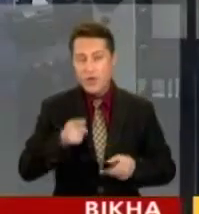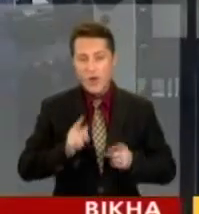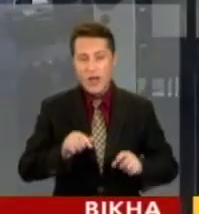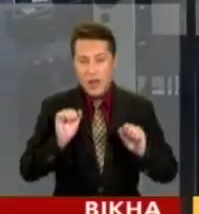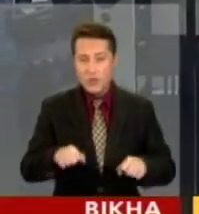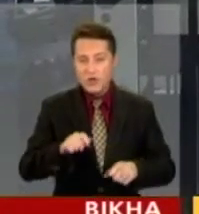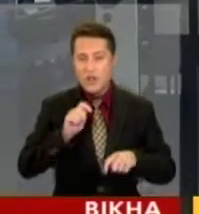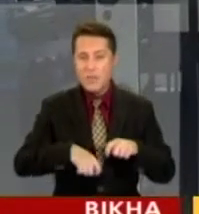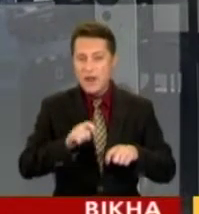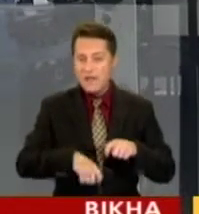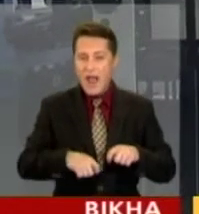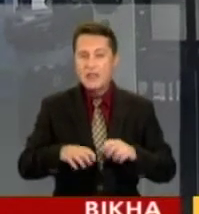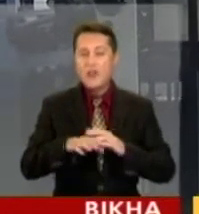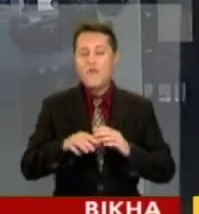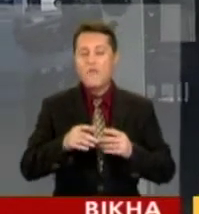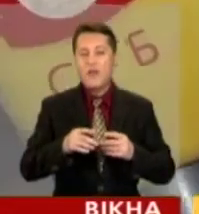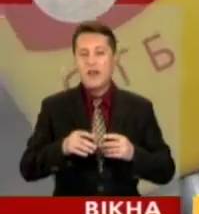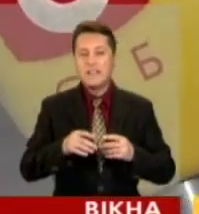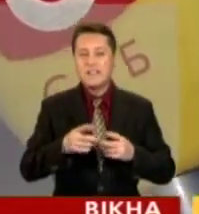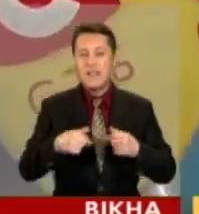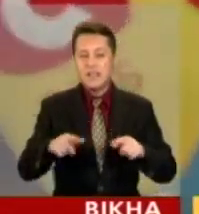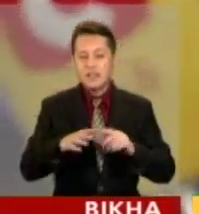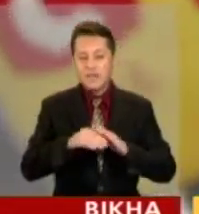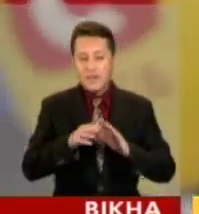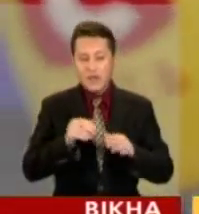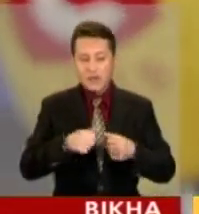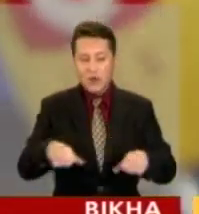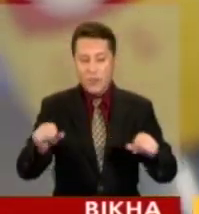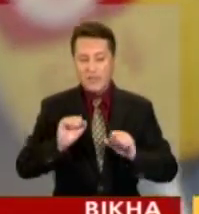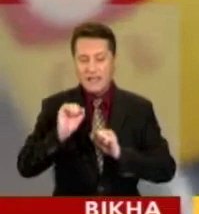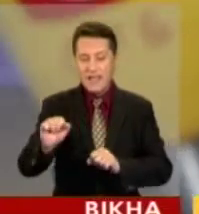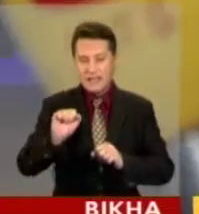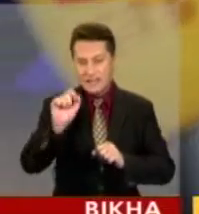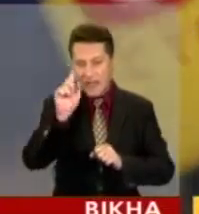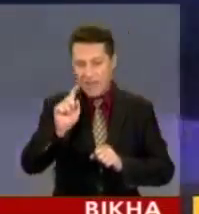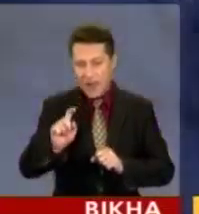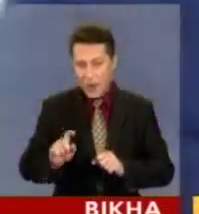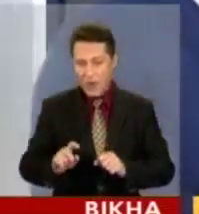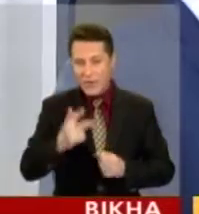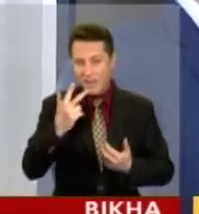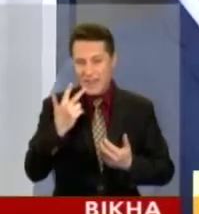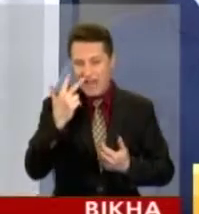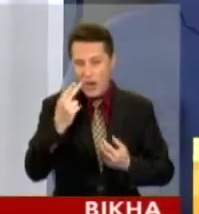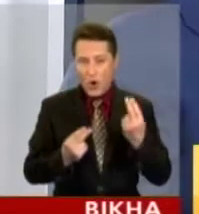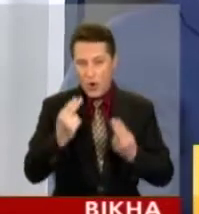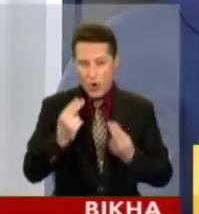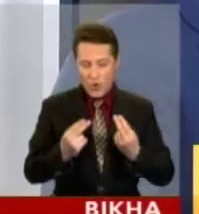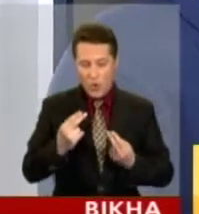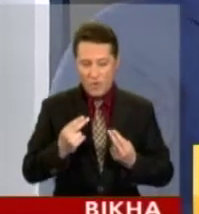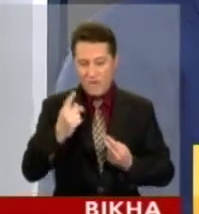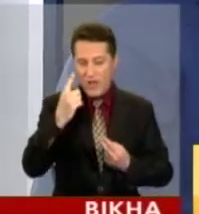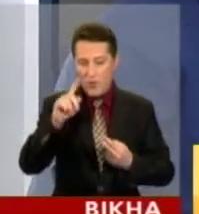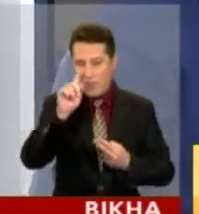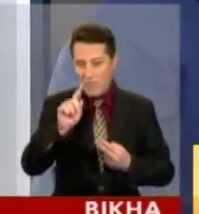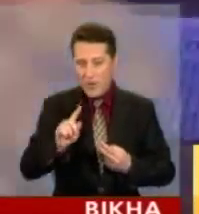перевіряти безпосередньо в дільничний виборчий комісії цей захисний волокна які мають три кольорове тобто в одному волокні Три кольора